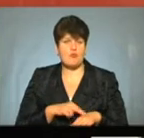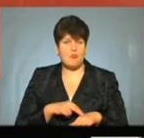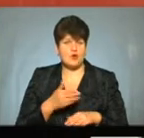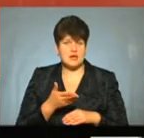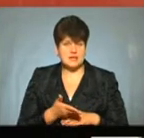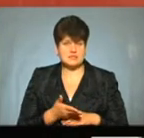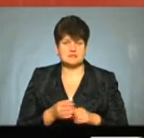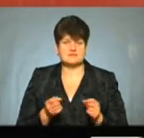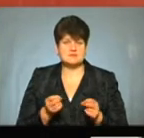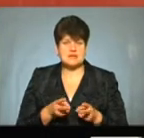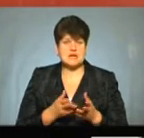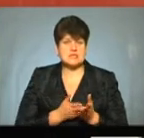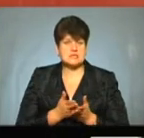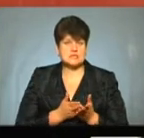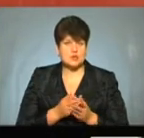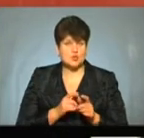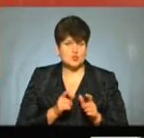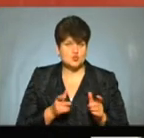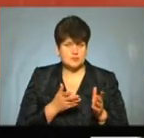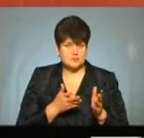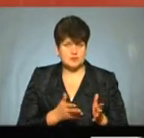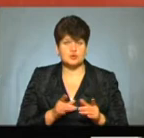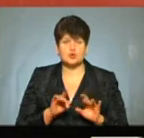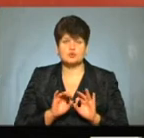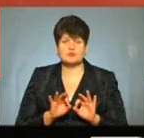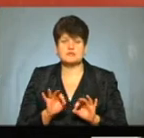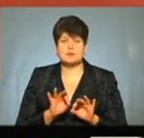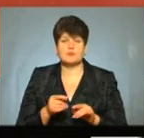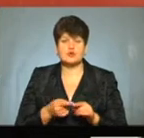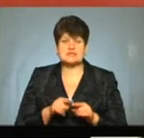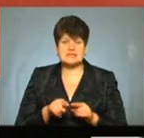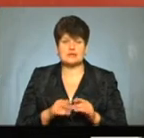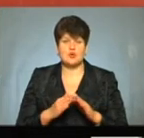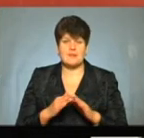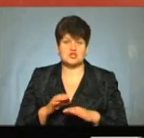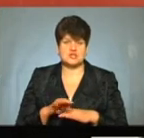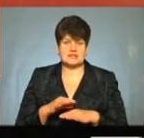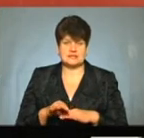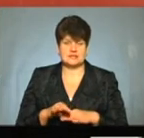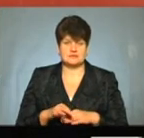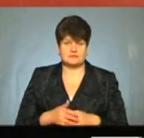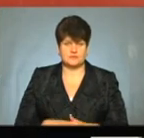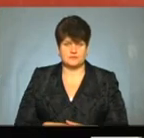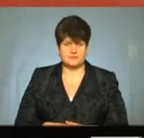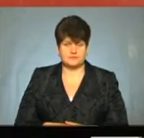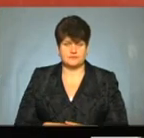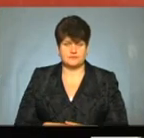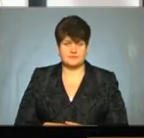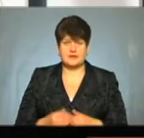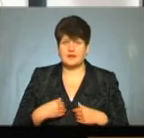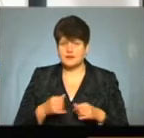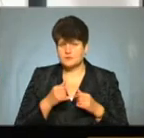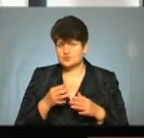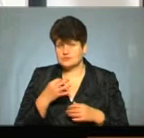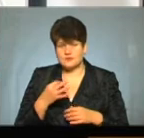до спеціальних служб відповідних, щоб, ну, розповісти про це домашнє насильство, чи готові вони вже не мовчати? Ну, я не можу вам сказати,